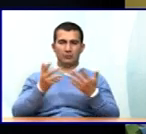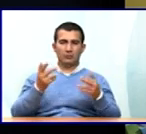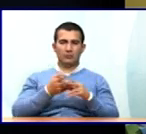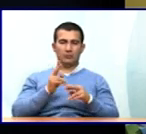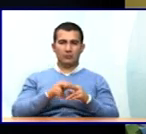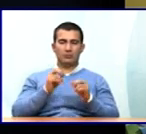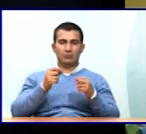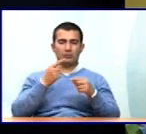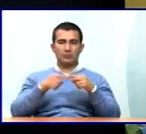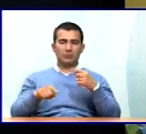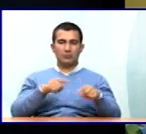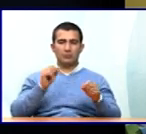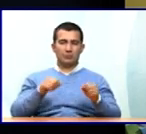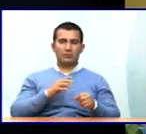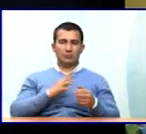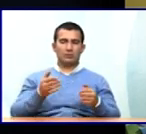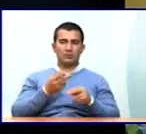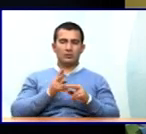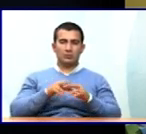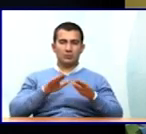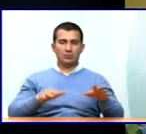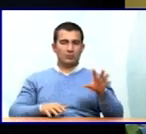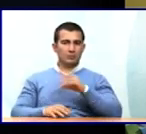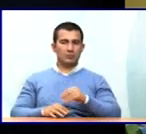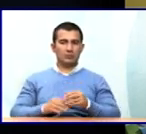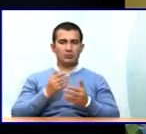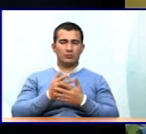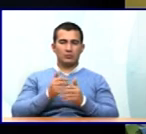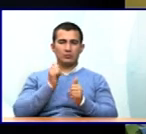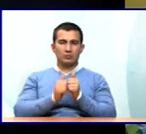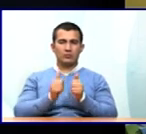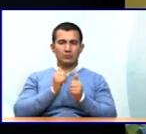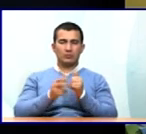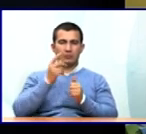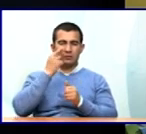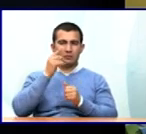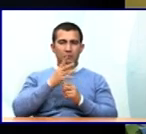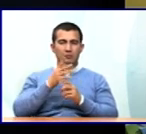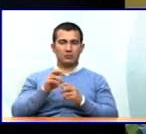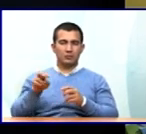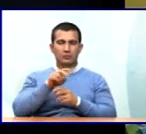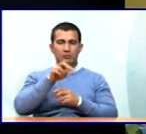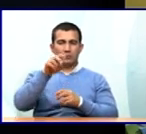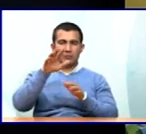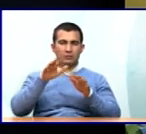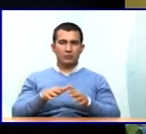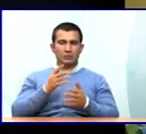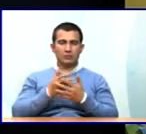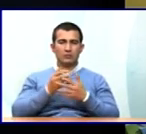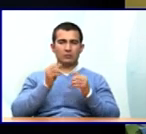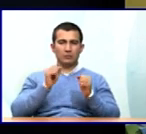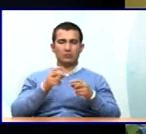farq qilishini tadqiq etishda o'quvchilar nima uchun har bir qiyalikka bir xil asbobdan